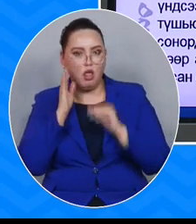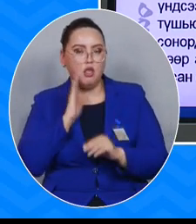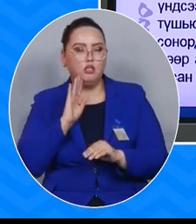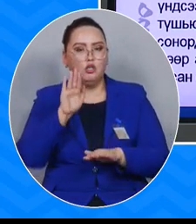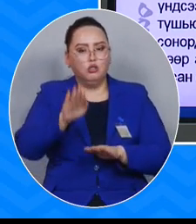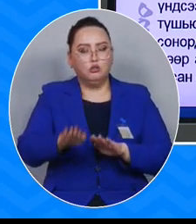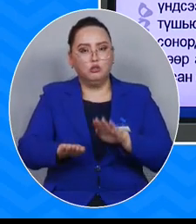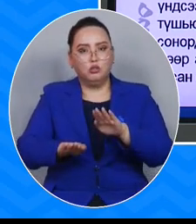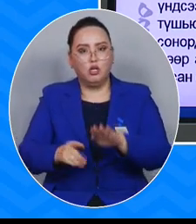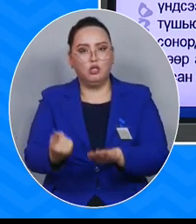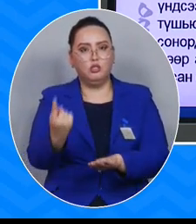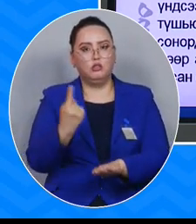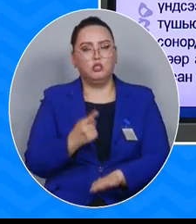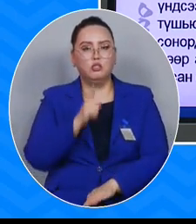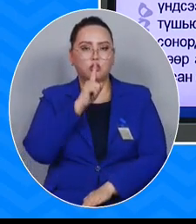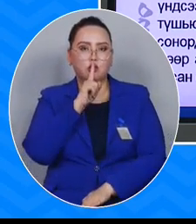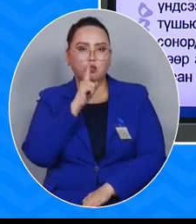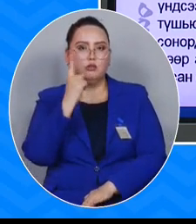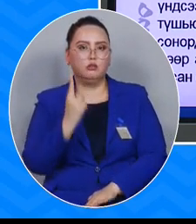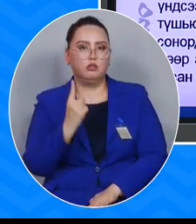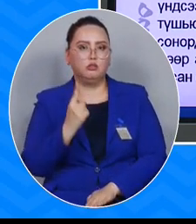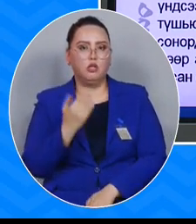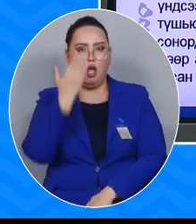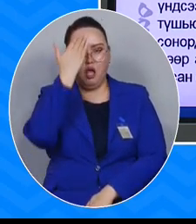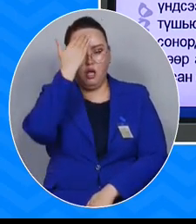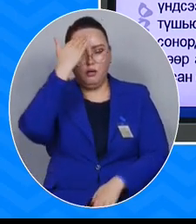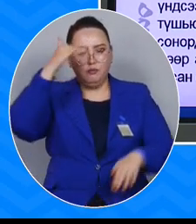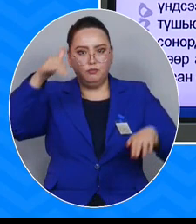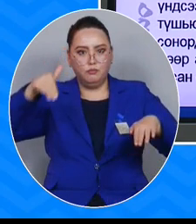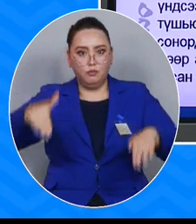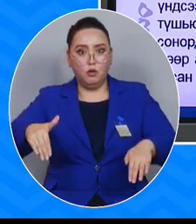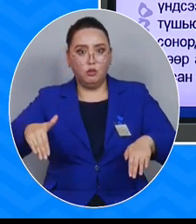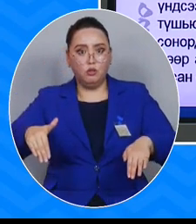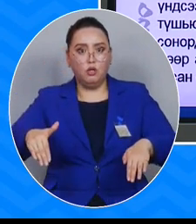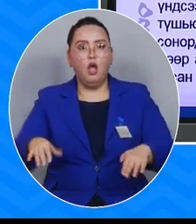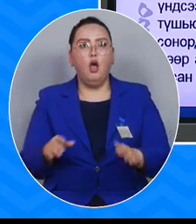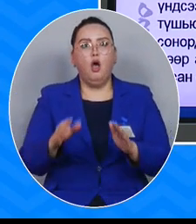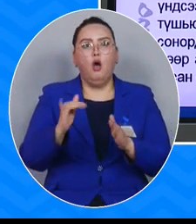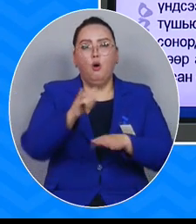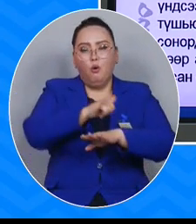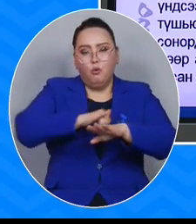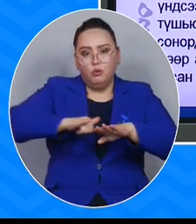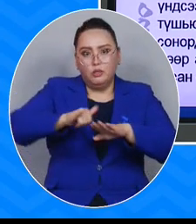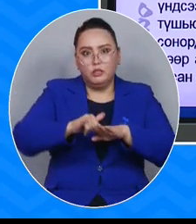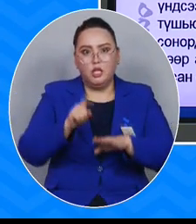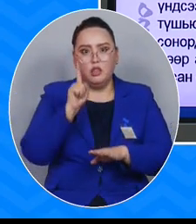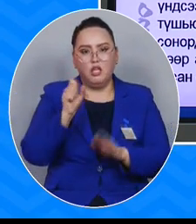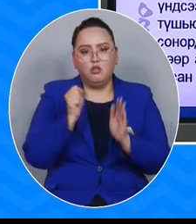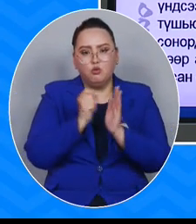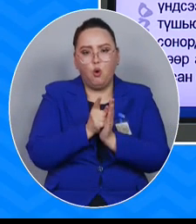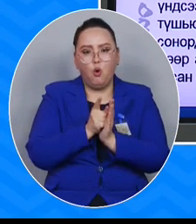эрж түр чимагу өзо хсноу хамаг мүнглэээн хаам тусын негэн эрхэм чухгээргэн хорвог ас хайлаа,